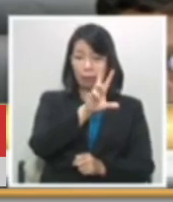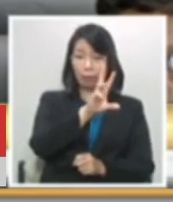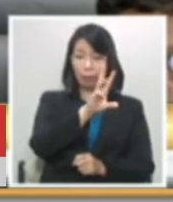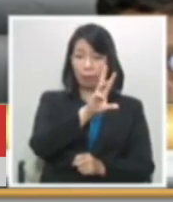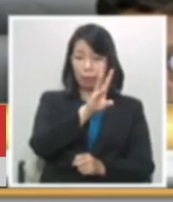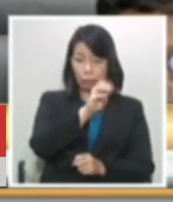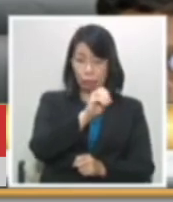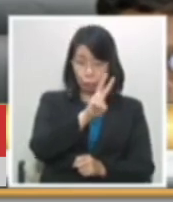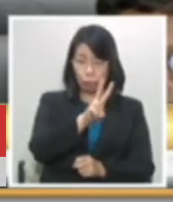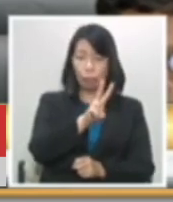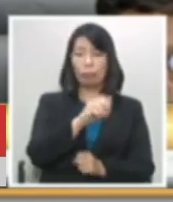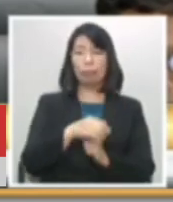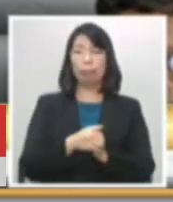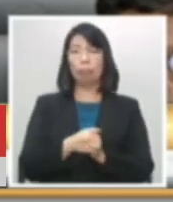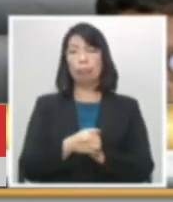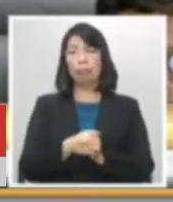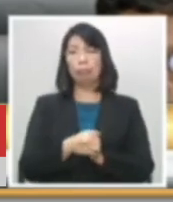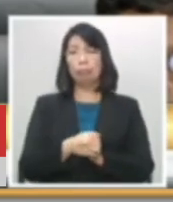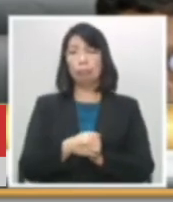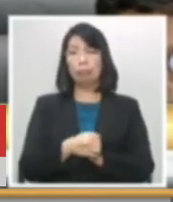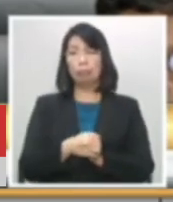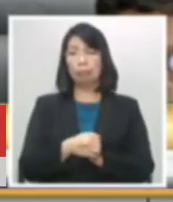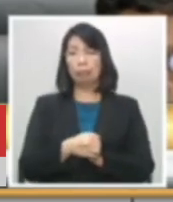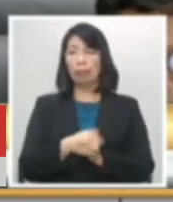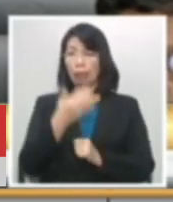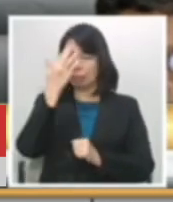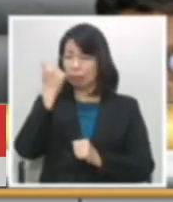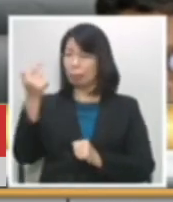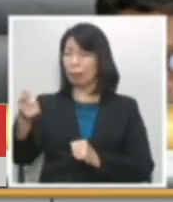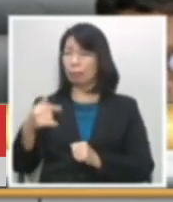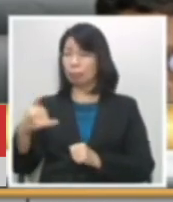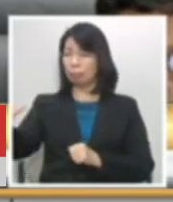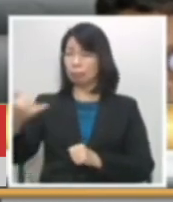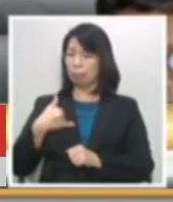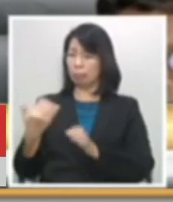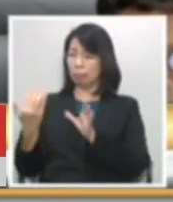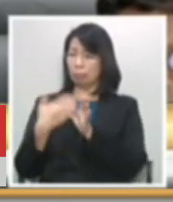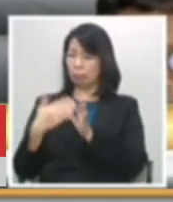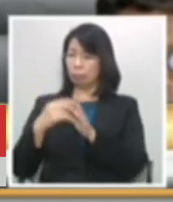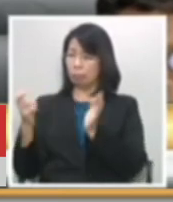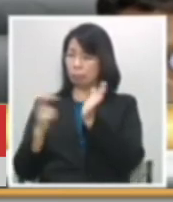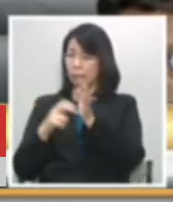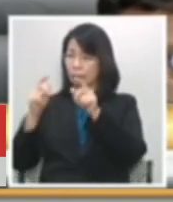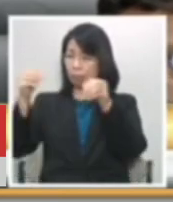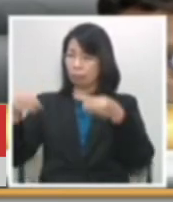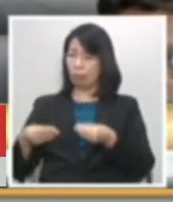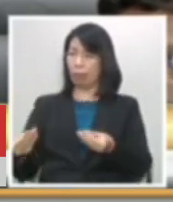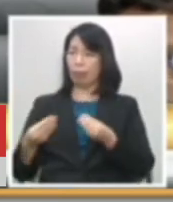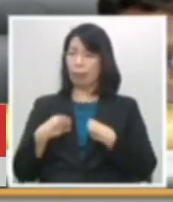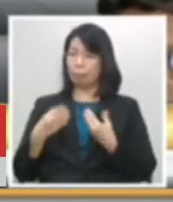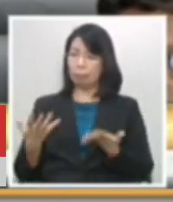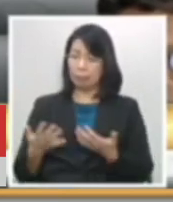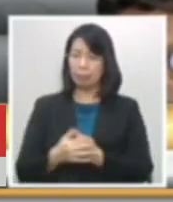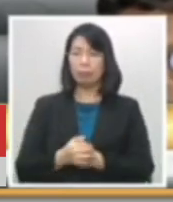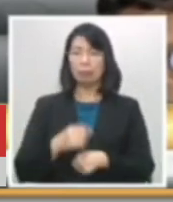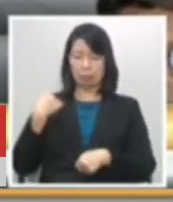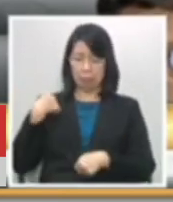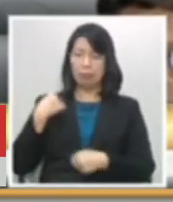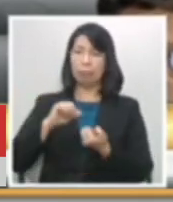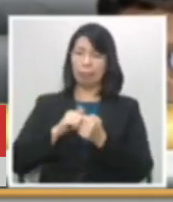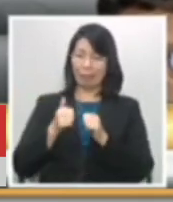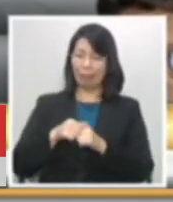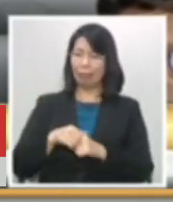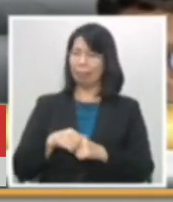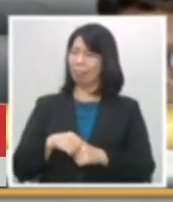2562แล้วก็ยังไม่ได้รับการขึ้นทะเบียนหรือประกาศให้โฉนดแก่เขาผมได้ติดตามดูว่